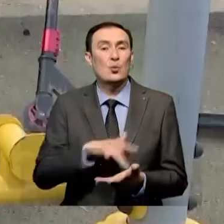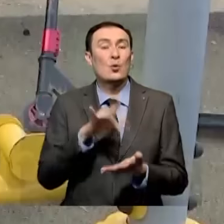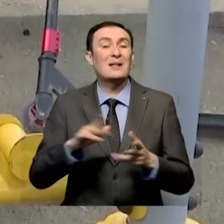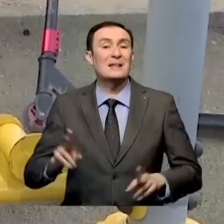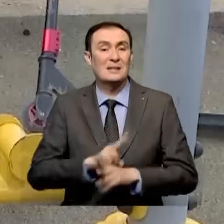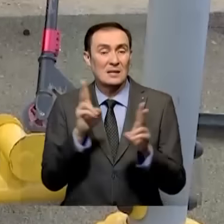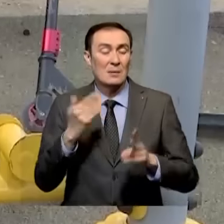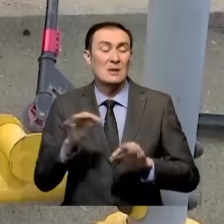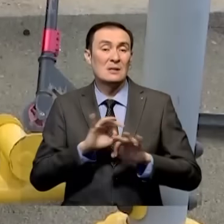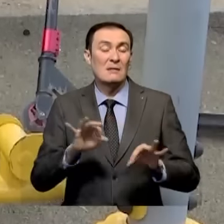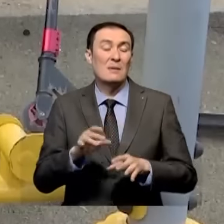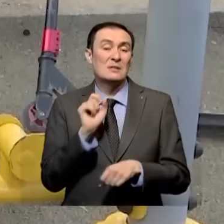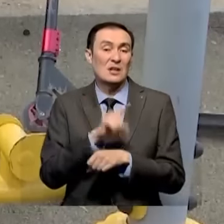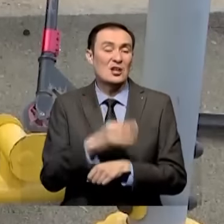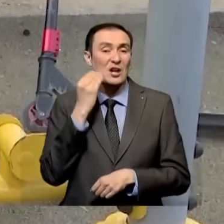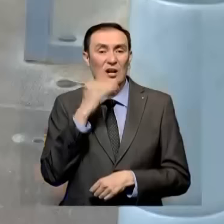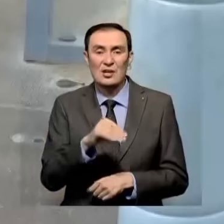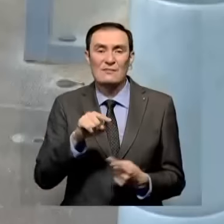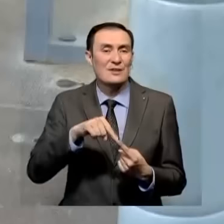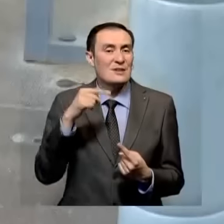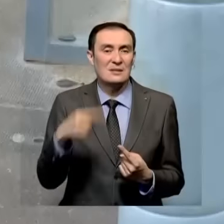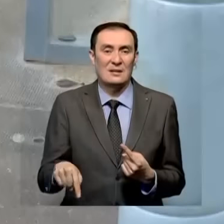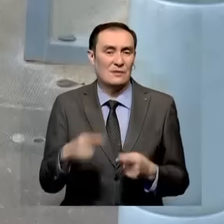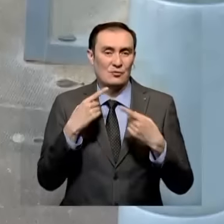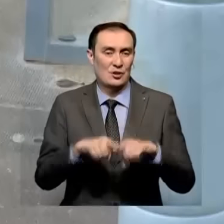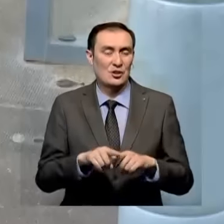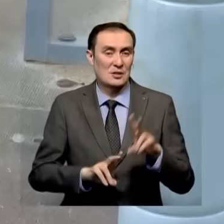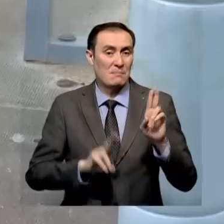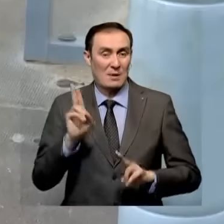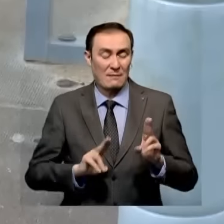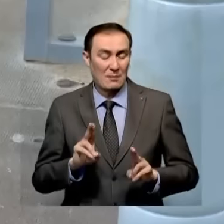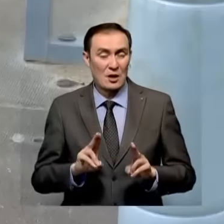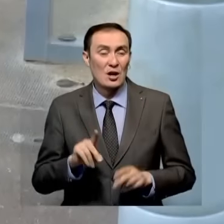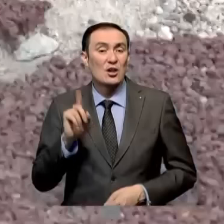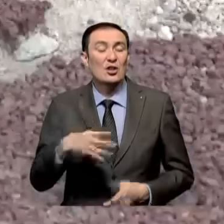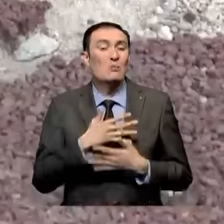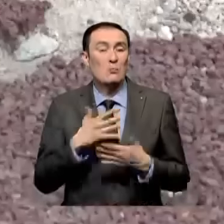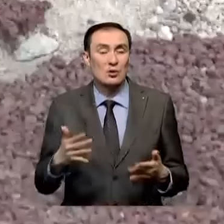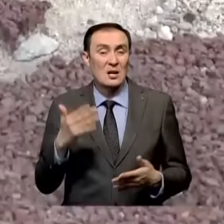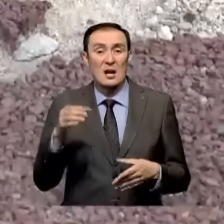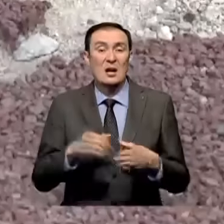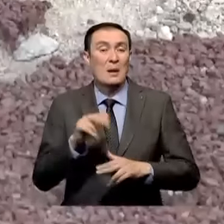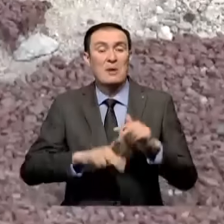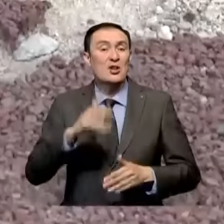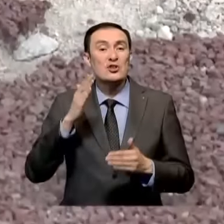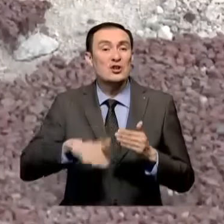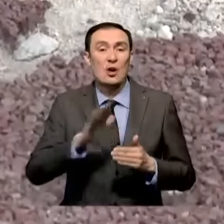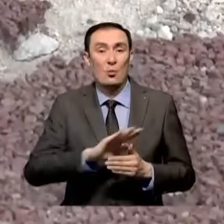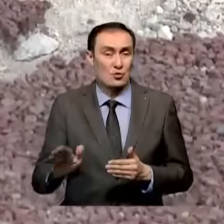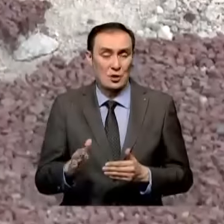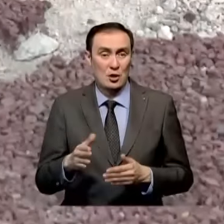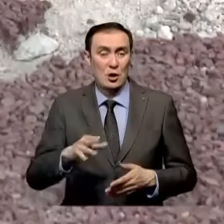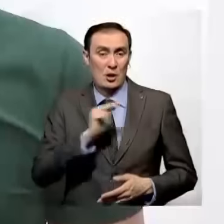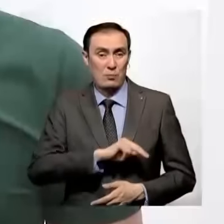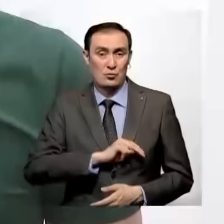Астаны. По словам заказчика, качество не соответствует техническим требованиям. Более того, подрядчики не завершили оговоренный